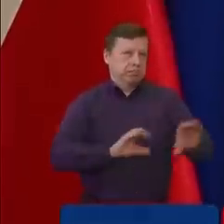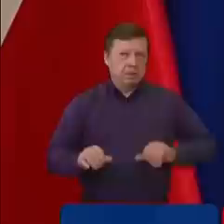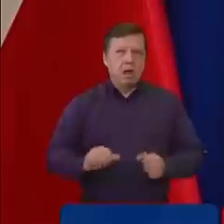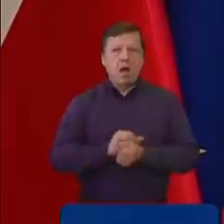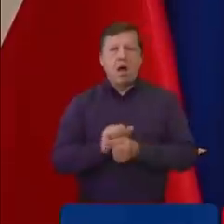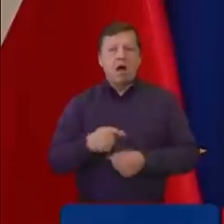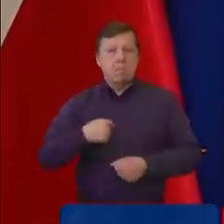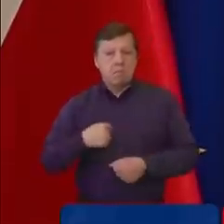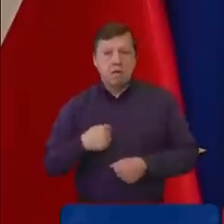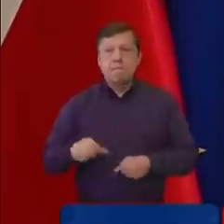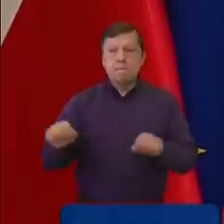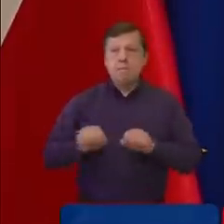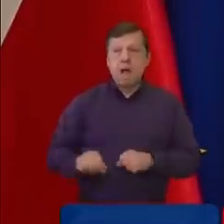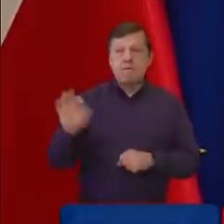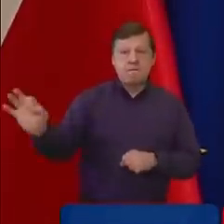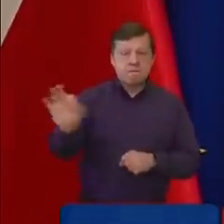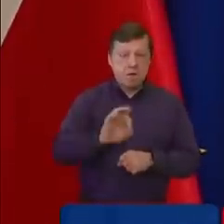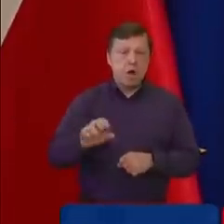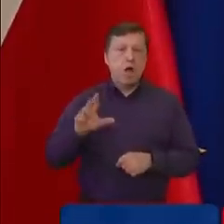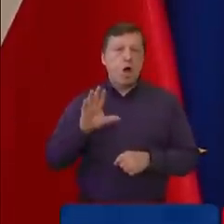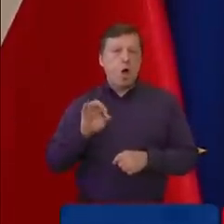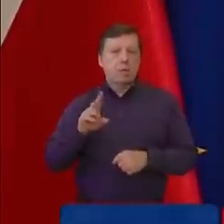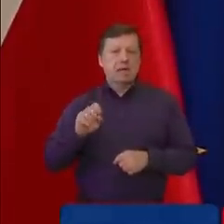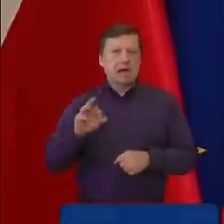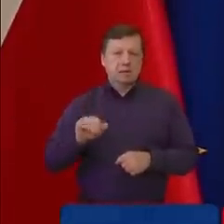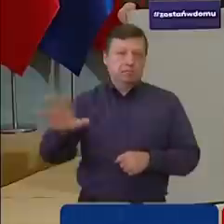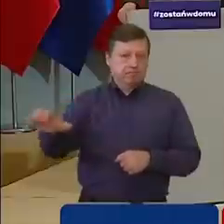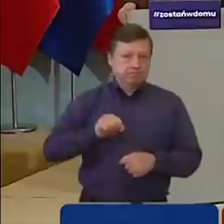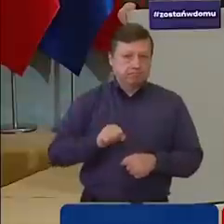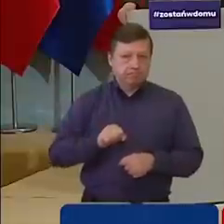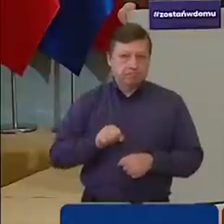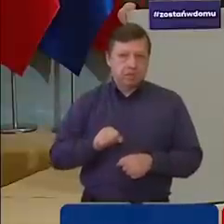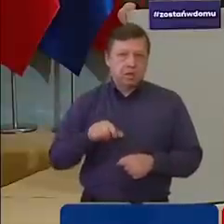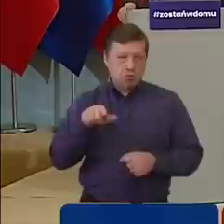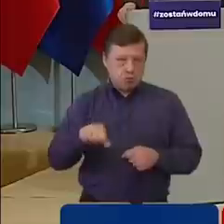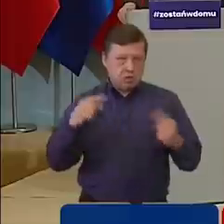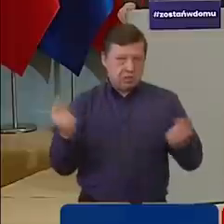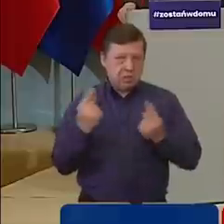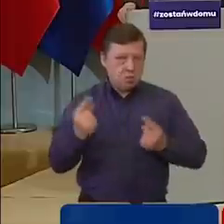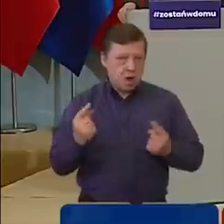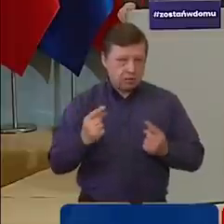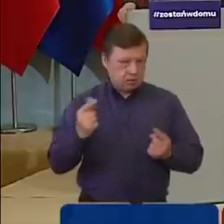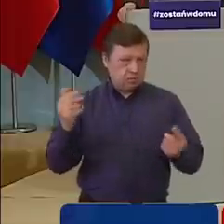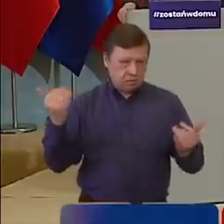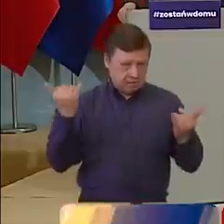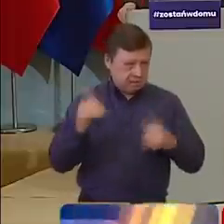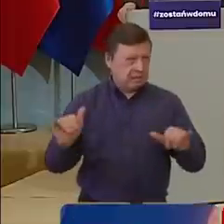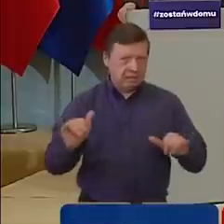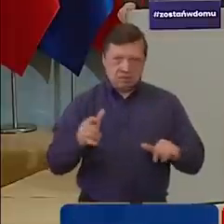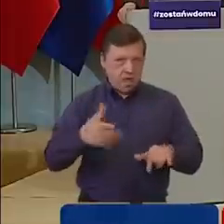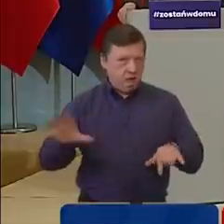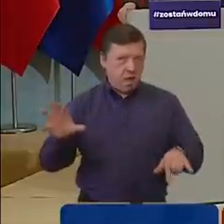banków możemy te obligacje obejmować. To zmienia całkowicie sytuację. Tego jeszcze u nas nie